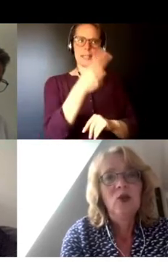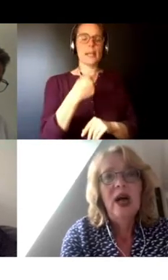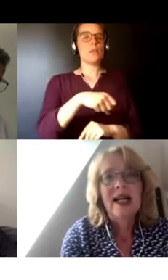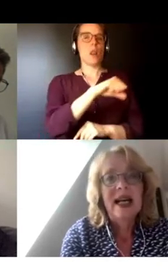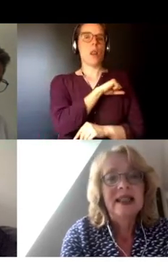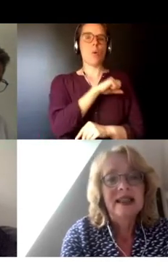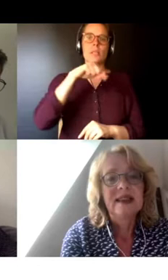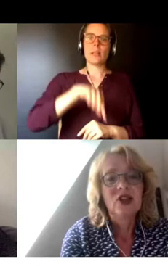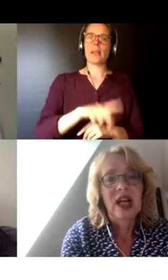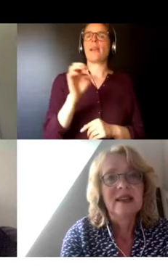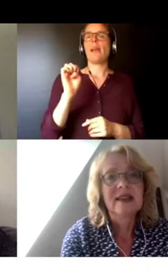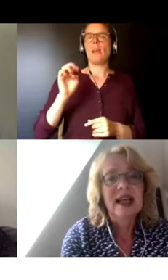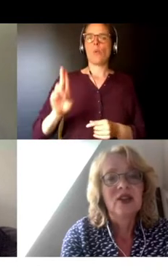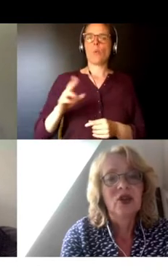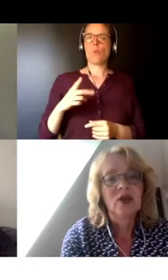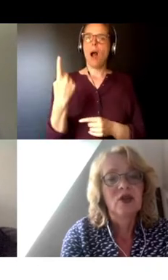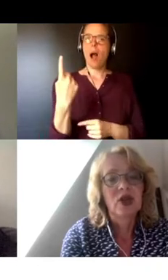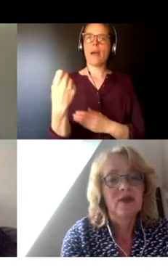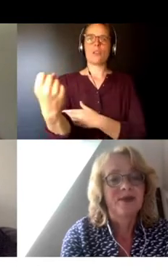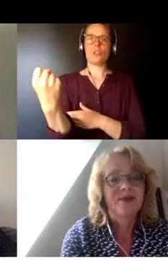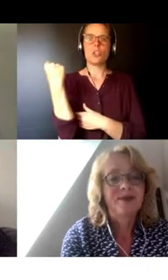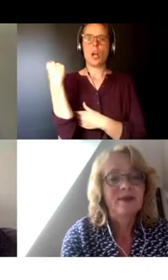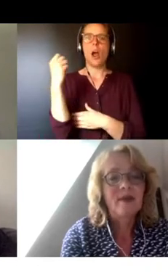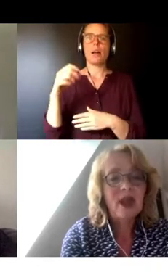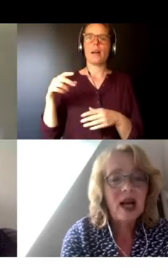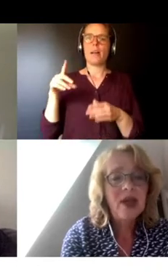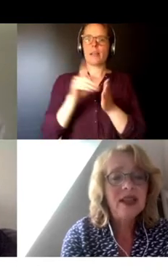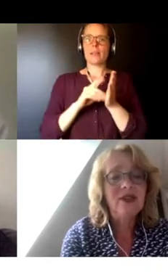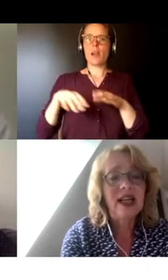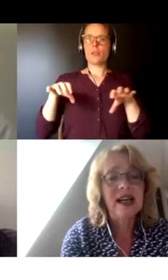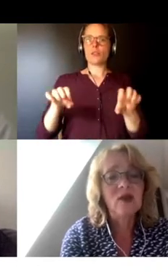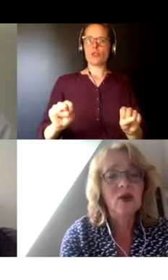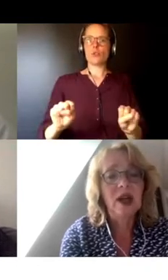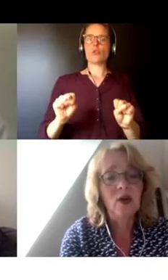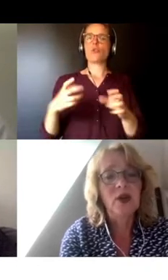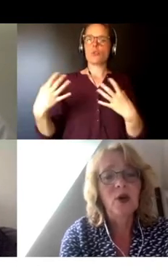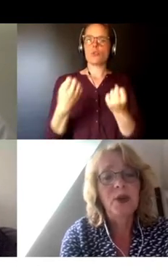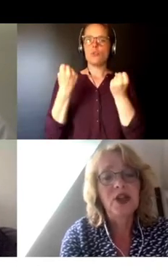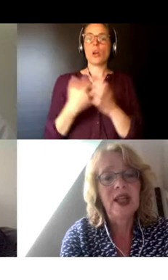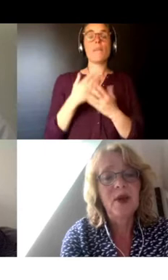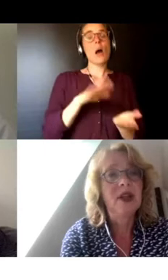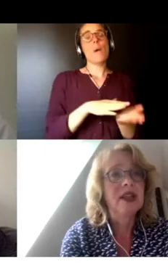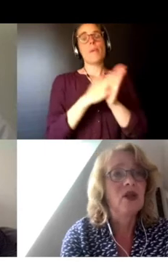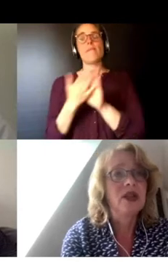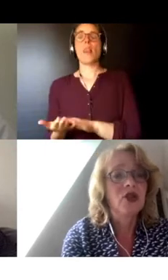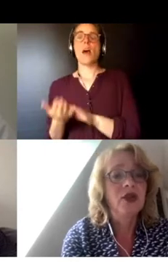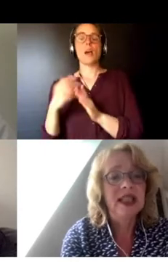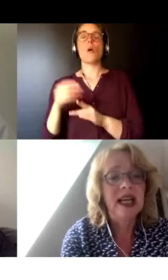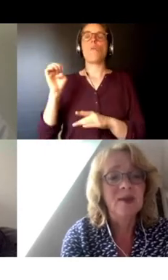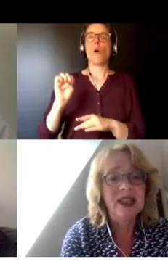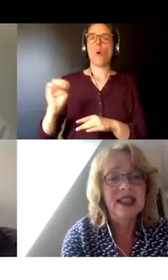der EU einheitlichen, starken Datenschutz zu schaffen. Aber die Verlagerung auf die europäische Ebene bringt auch